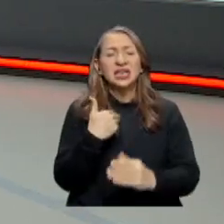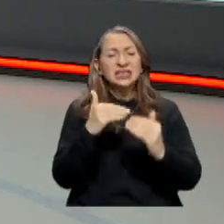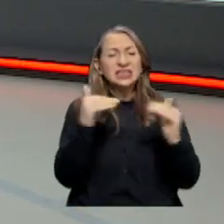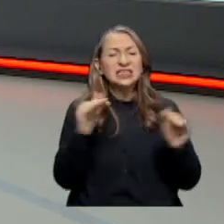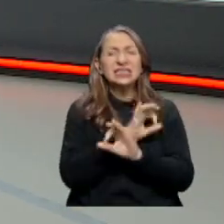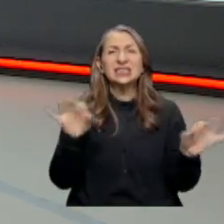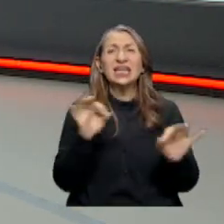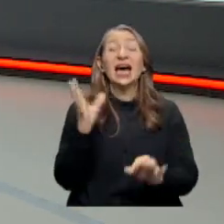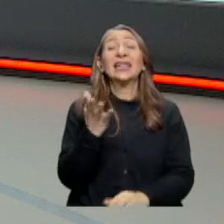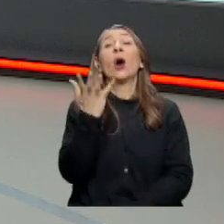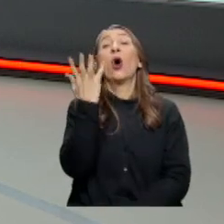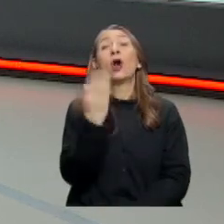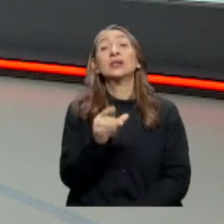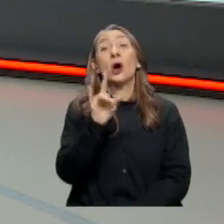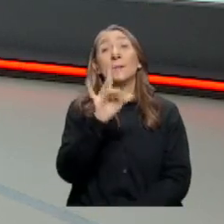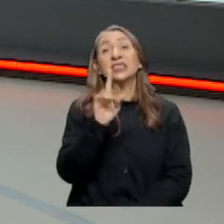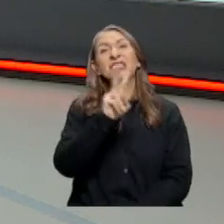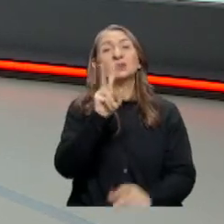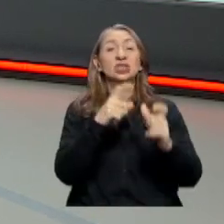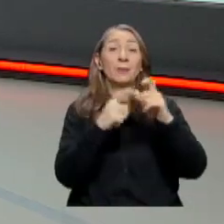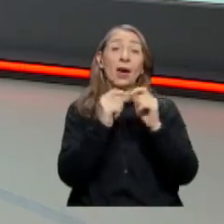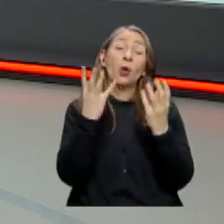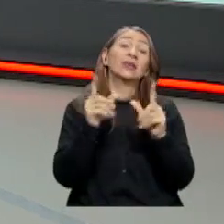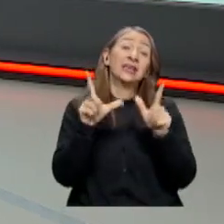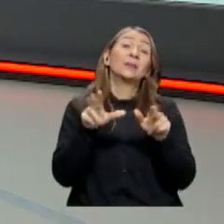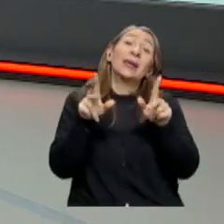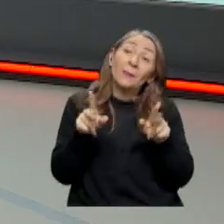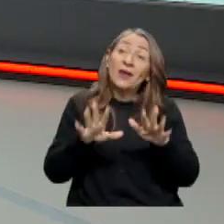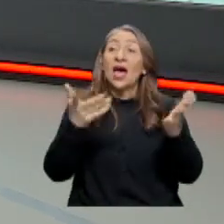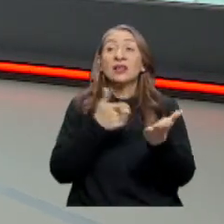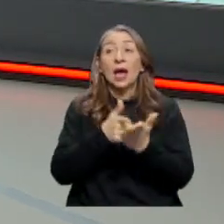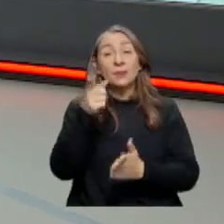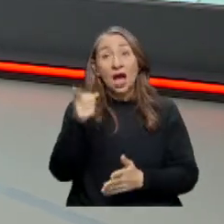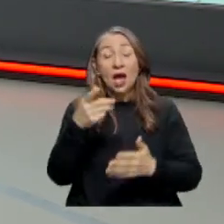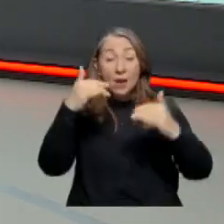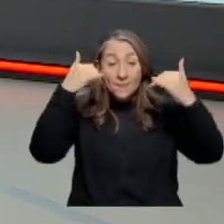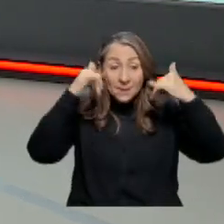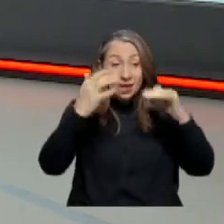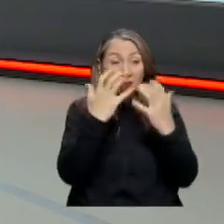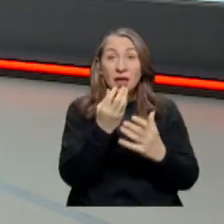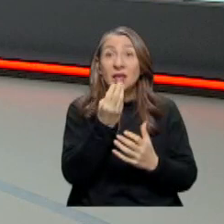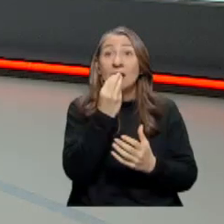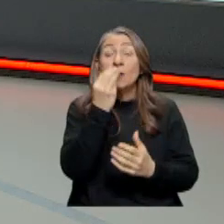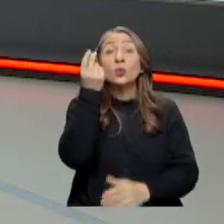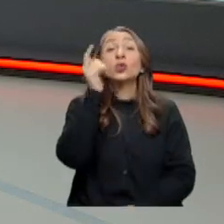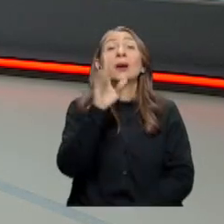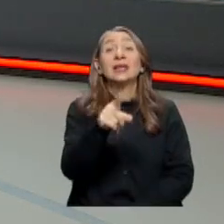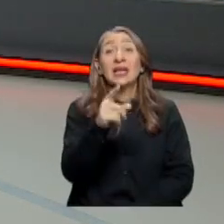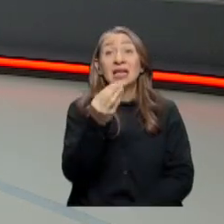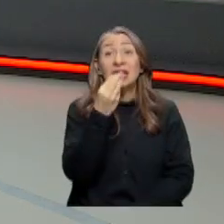olmalı. Hadi hiç olmazsa 15-20 GB olmalı gibi. Veya tarımda, hayvancılıkta da yemi unutmayın. Yemin